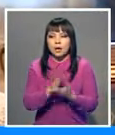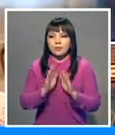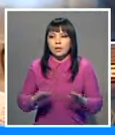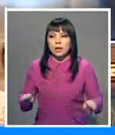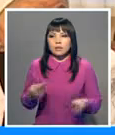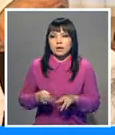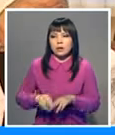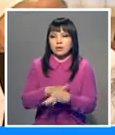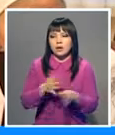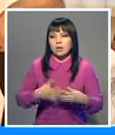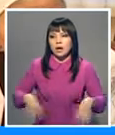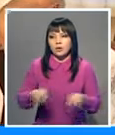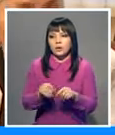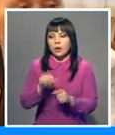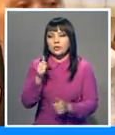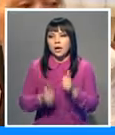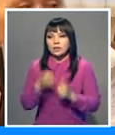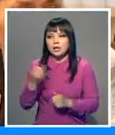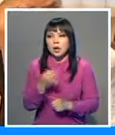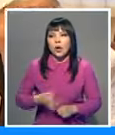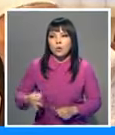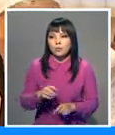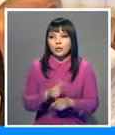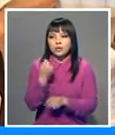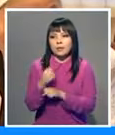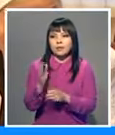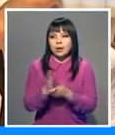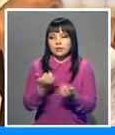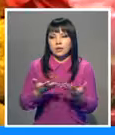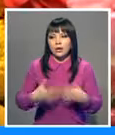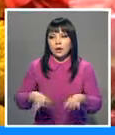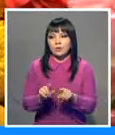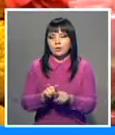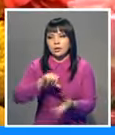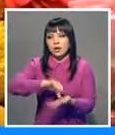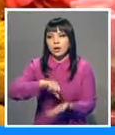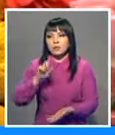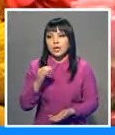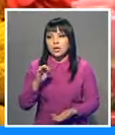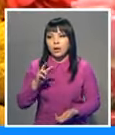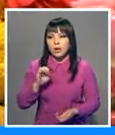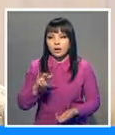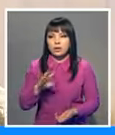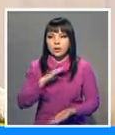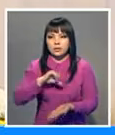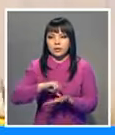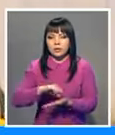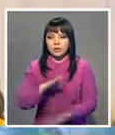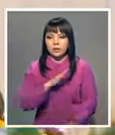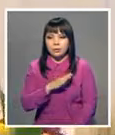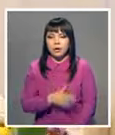Солардың бірі былтырғы мерейлі отбасы байқауында облыс бойынша жеңімпаз атанған әулеттің отанасы Бижамал Жаңбыршинова.